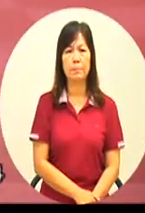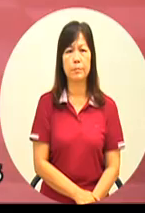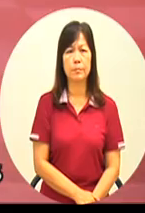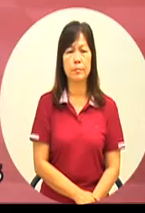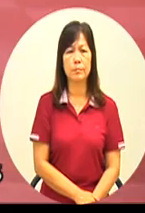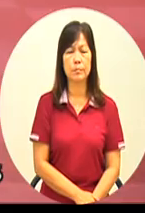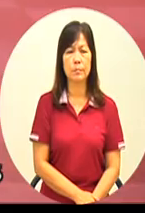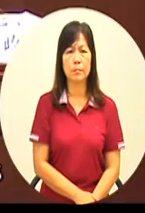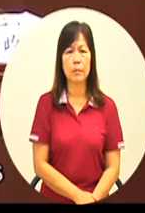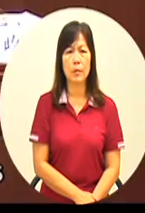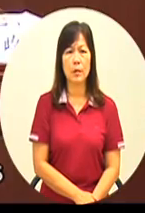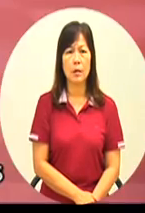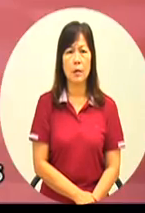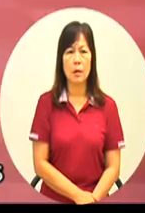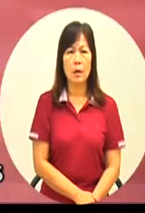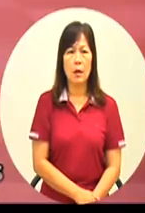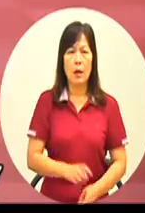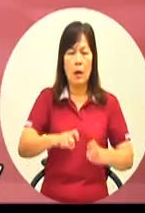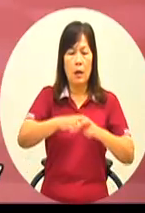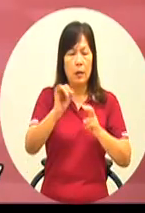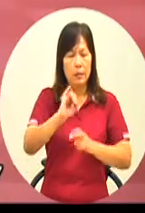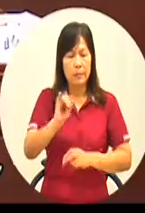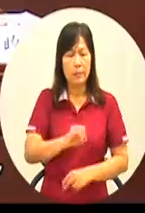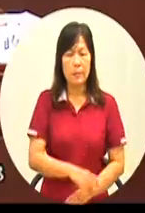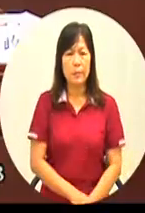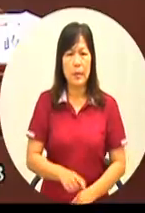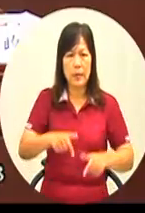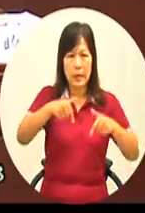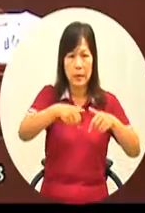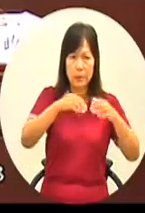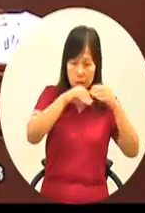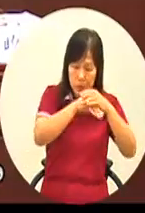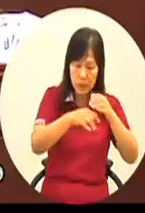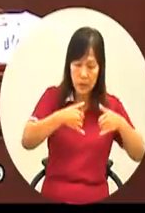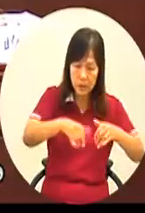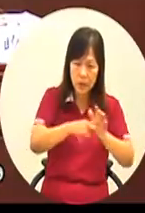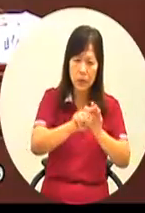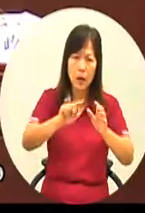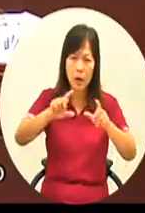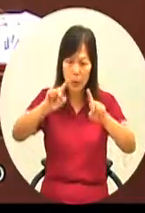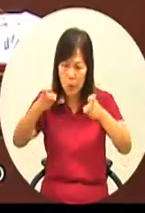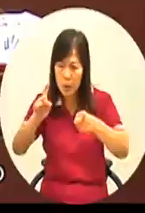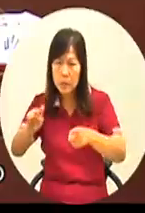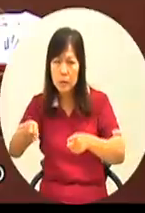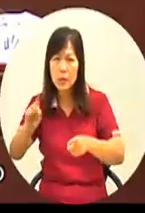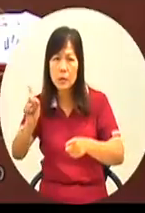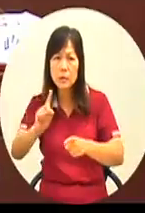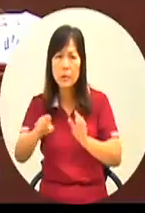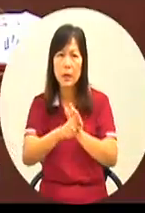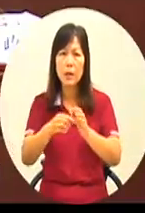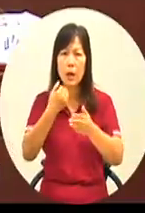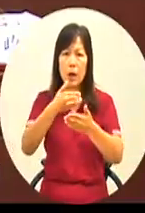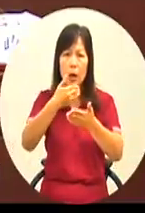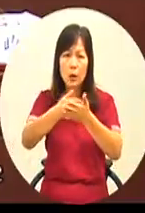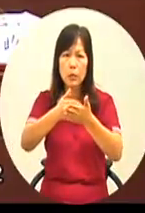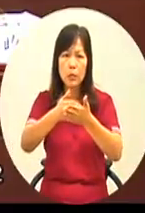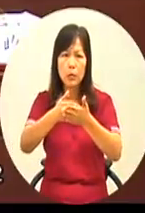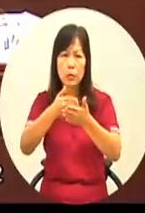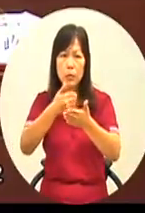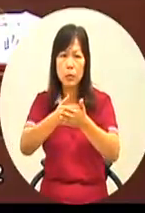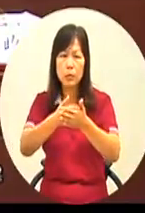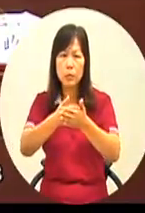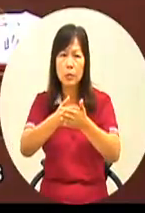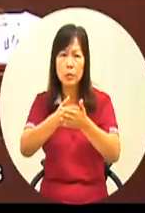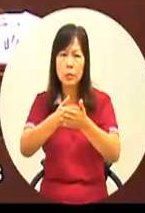谢谢李议员，我想西藏街又叫图博街的原因是因为图博其实是西藏